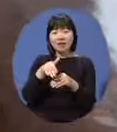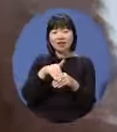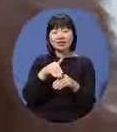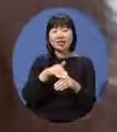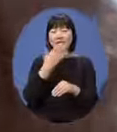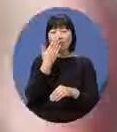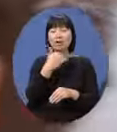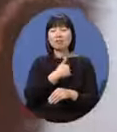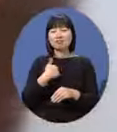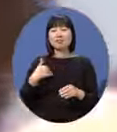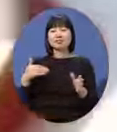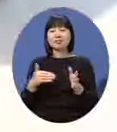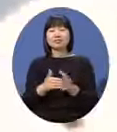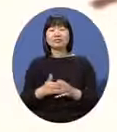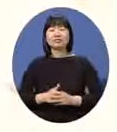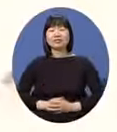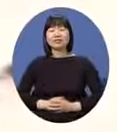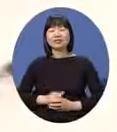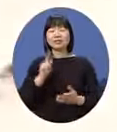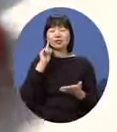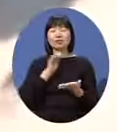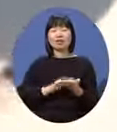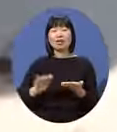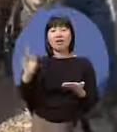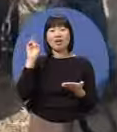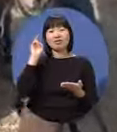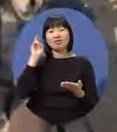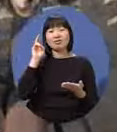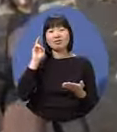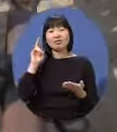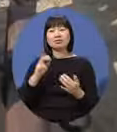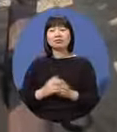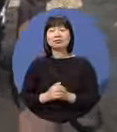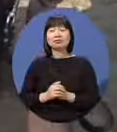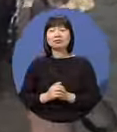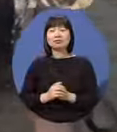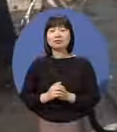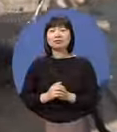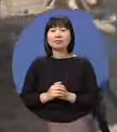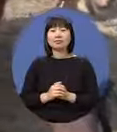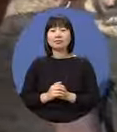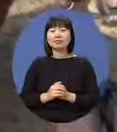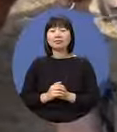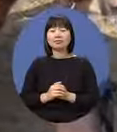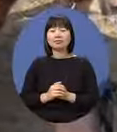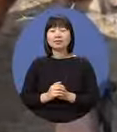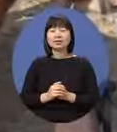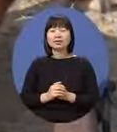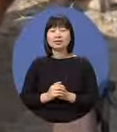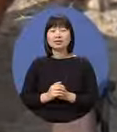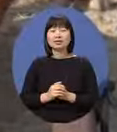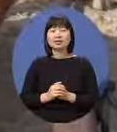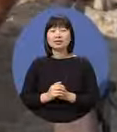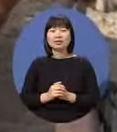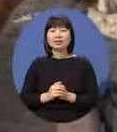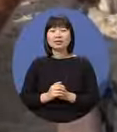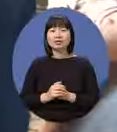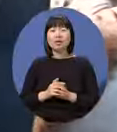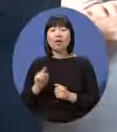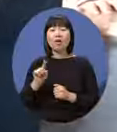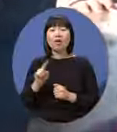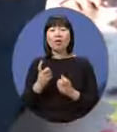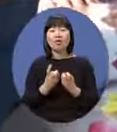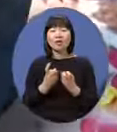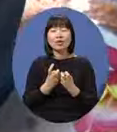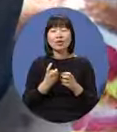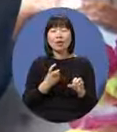것. 아이고 시원하겠다 실크. 아주 시원하다. 현서가 핀 꼽아줘. 어떻게 꼽아주면 돼요?